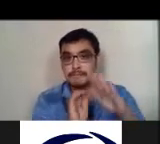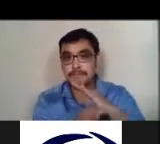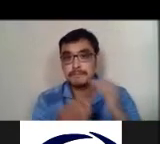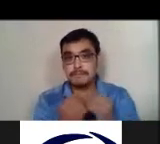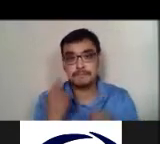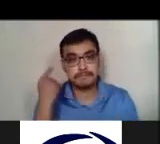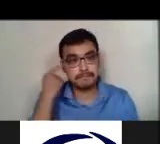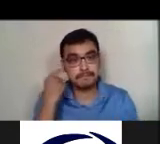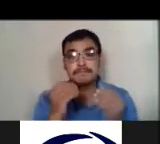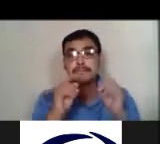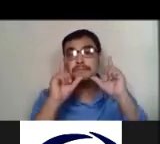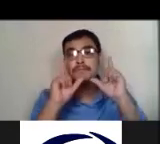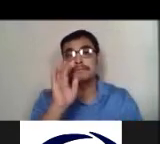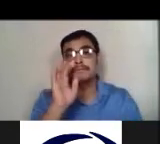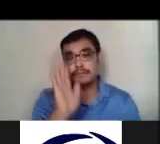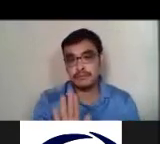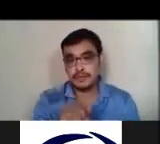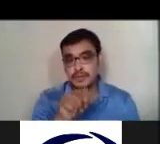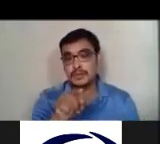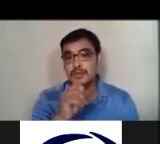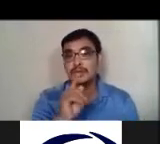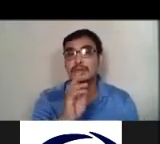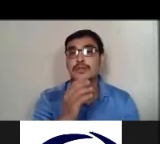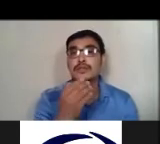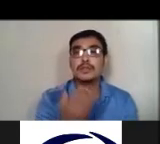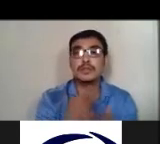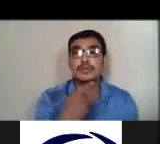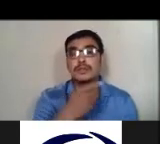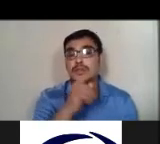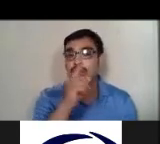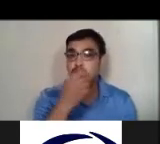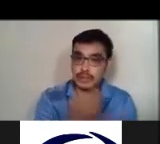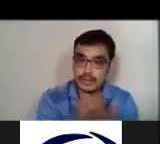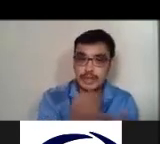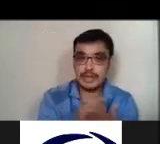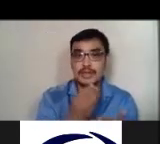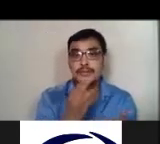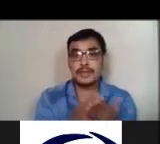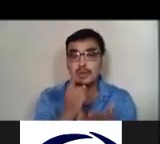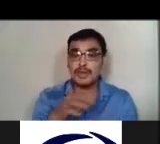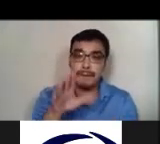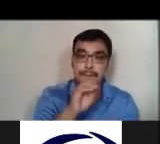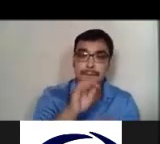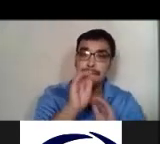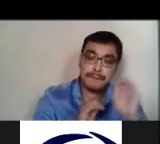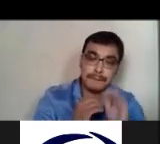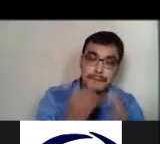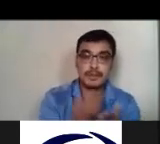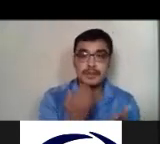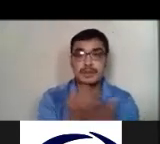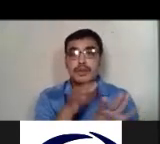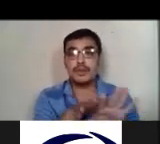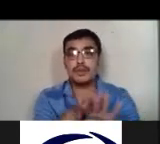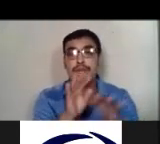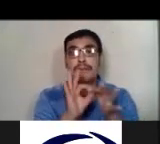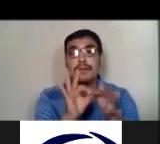देखिन्छ. र त्यसको निम्ति चाहिँ एउटा संस्था अथवा एउटा निकायभन्दा पनि सबै स्टेक होल्डरहरूले मिलेर चाहिँ काम गरे भने चाहिँ त्यो